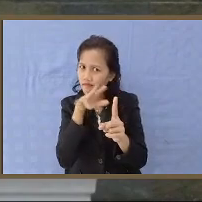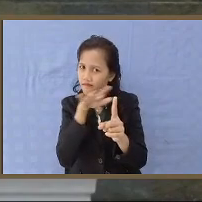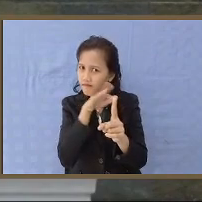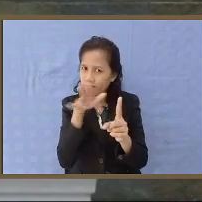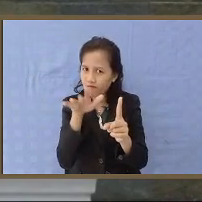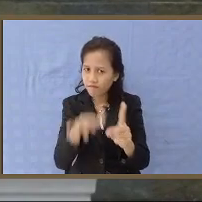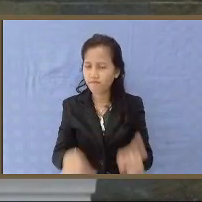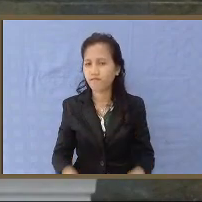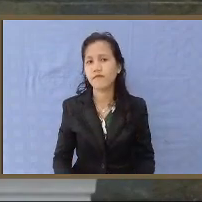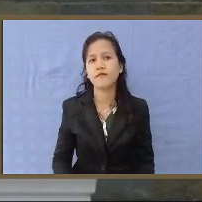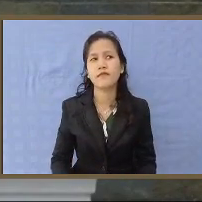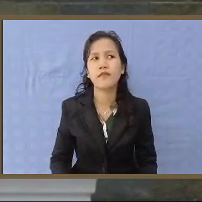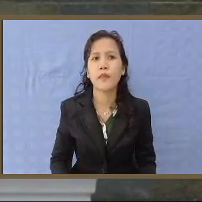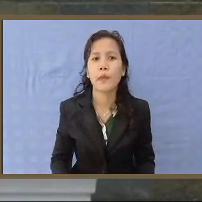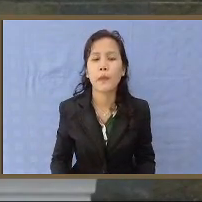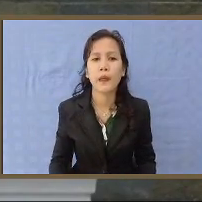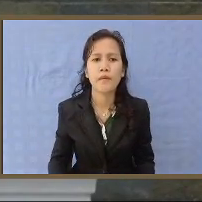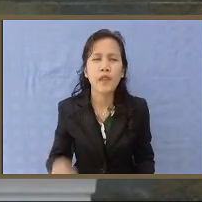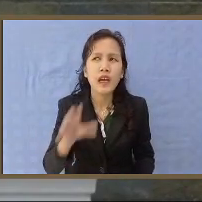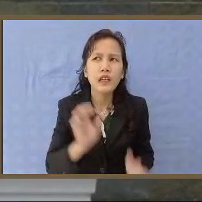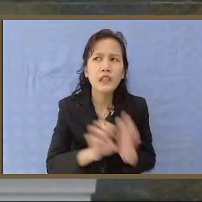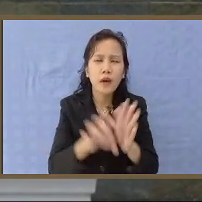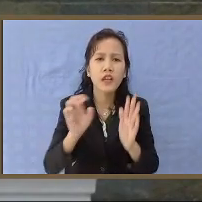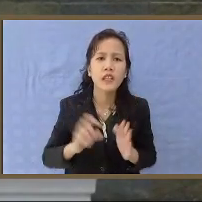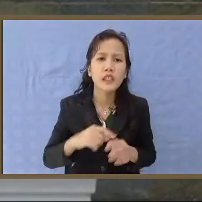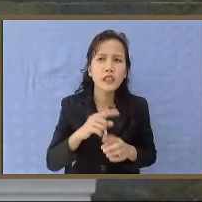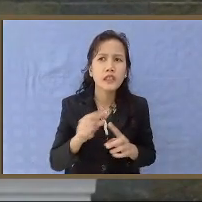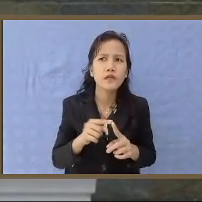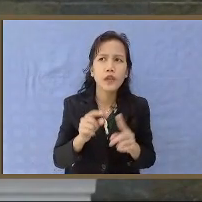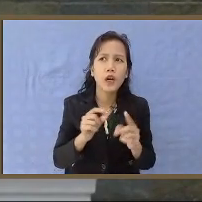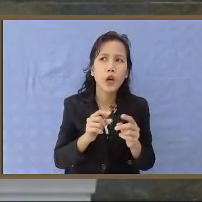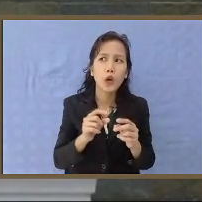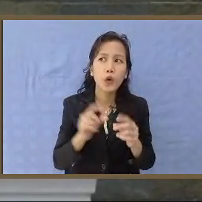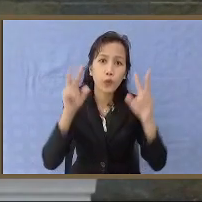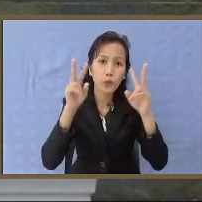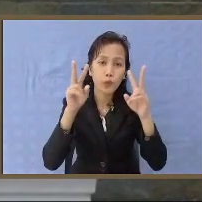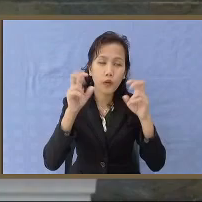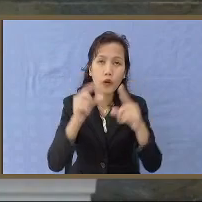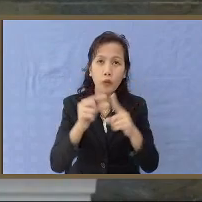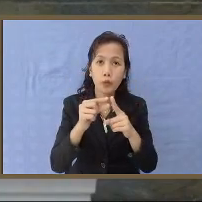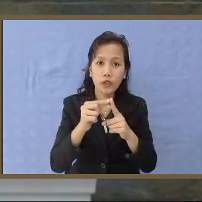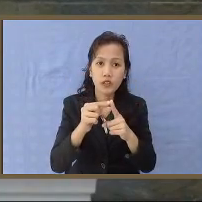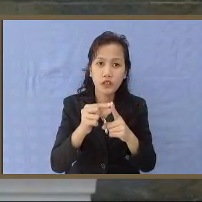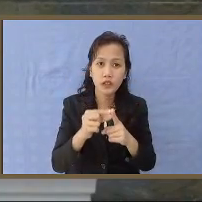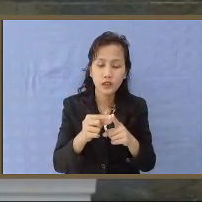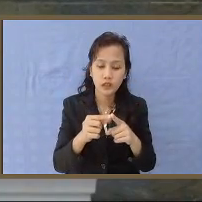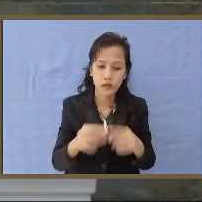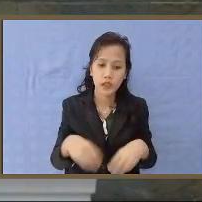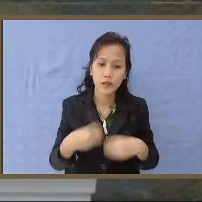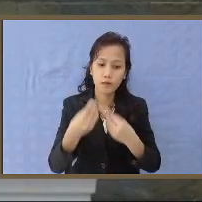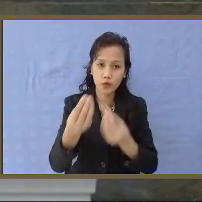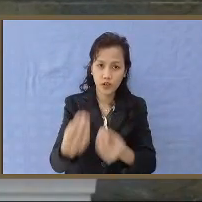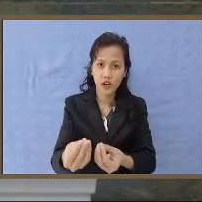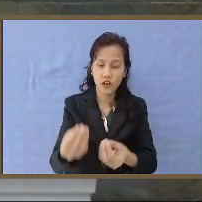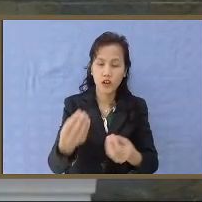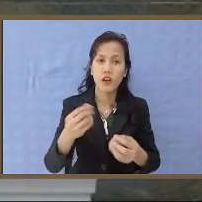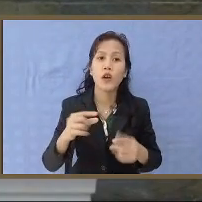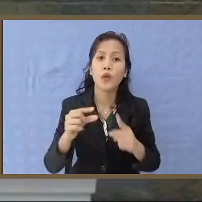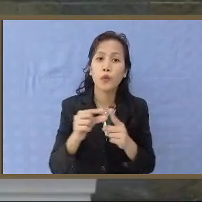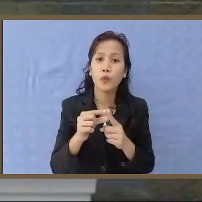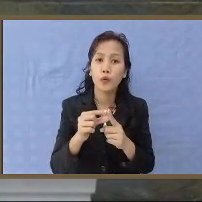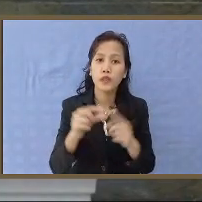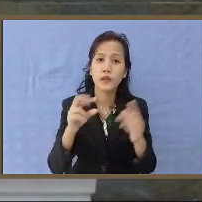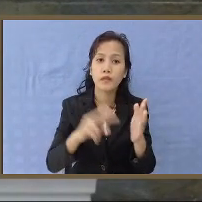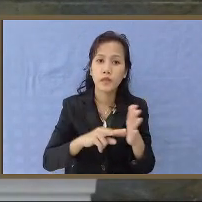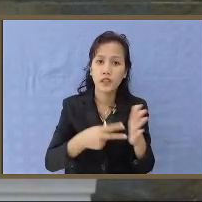while. No? Kung uobserbahan nyo, yung words na yun, nagbibigay muna ako ng word meaning. Ngayon, kung makikita nyo po, after